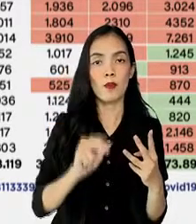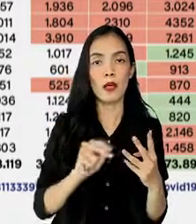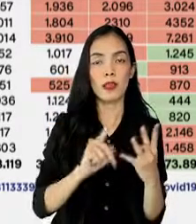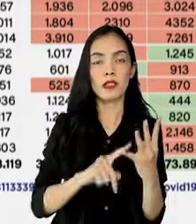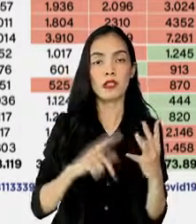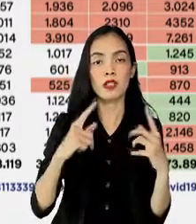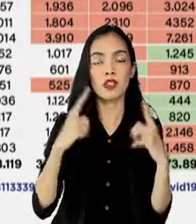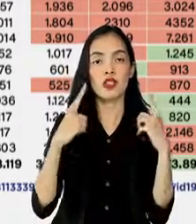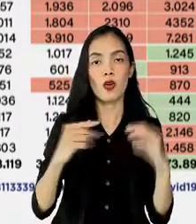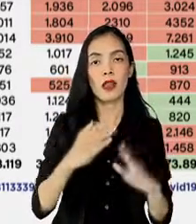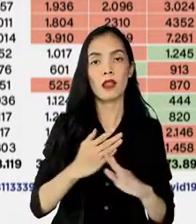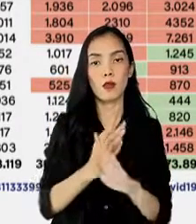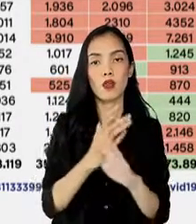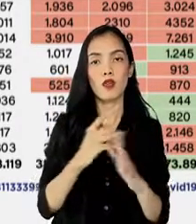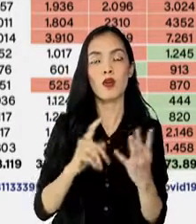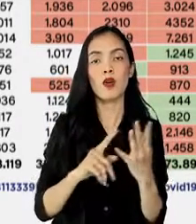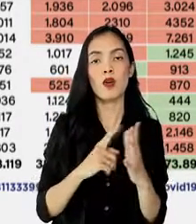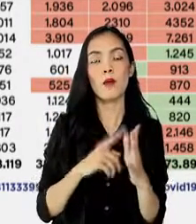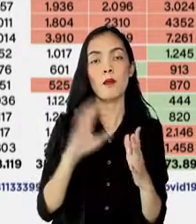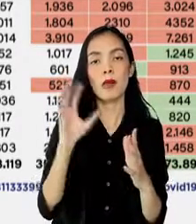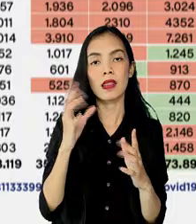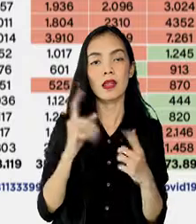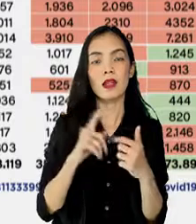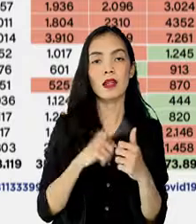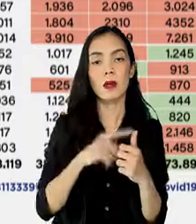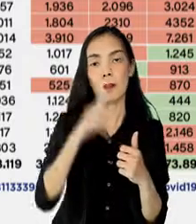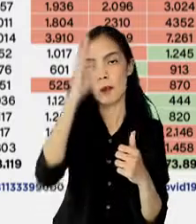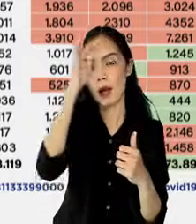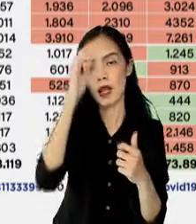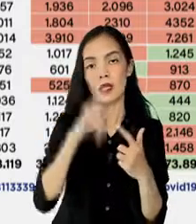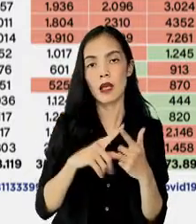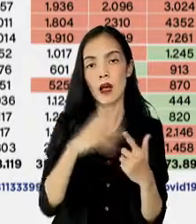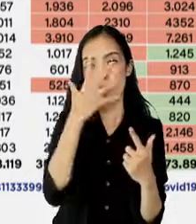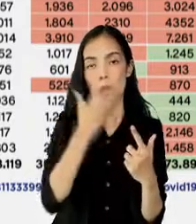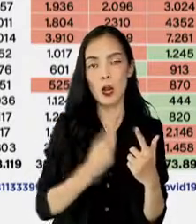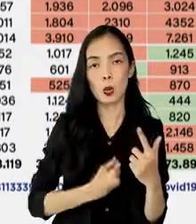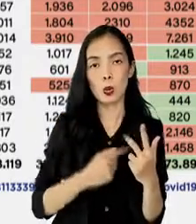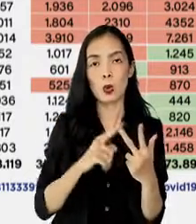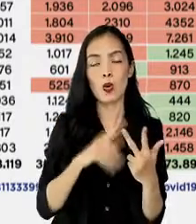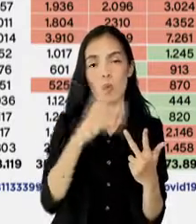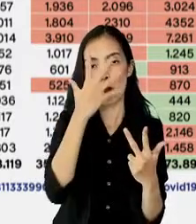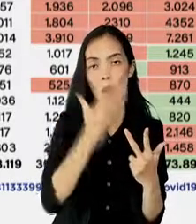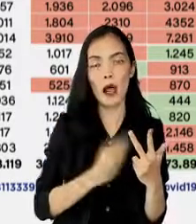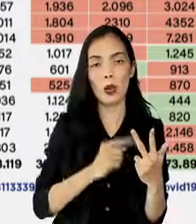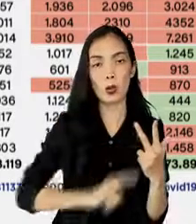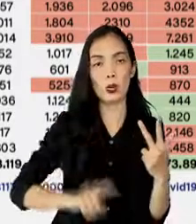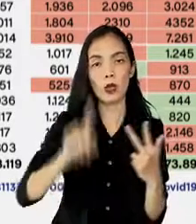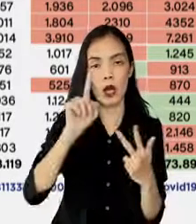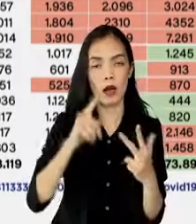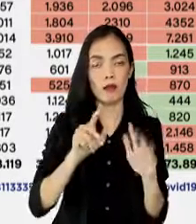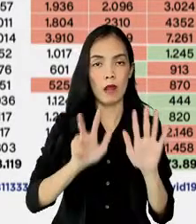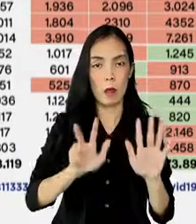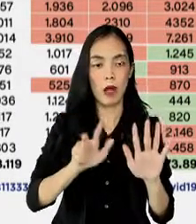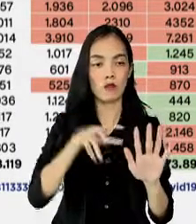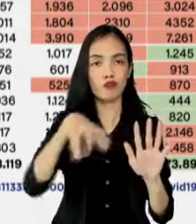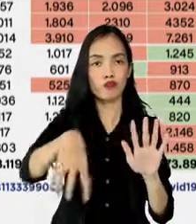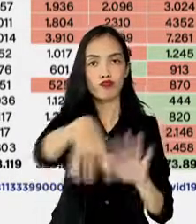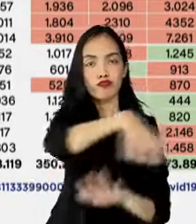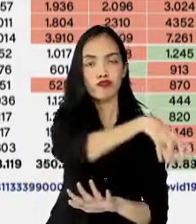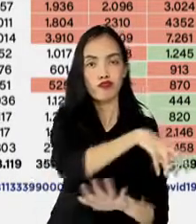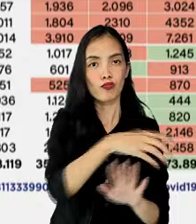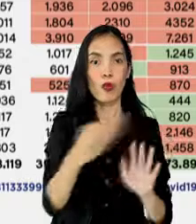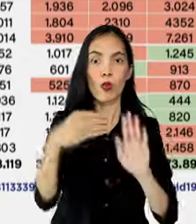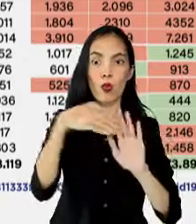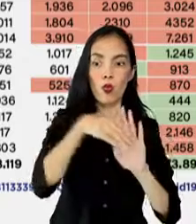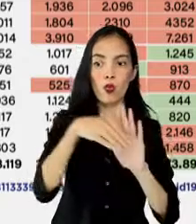Jawa Timur Banten Bali Maluku dan Maluku Utara tentunya ini adalah pencapaian positif